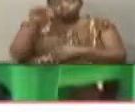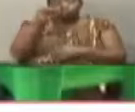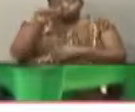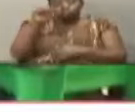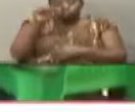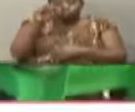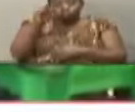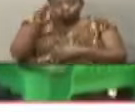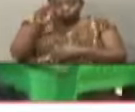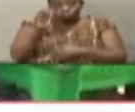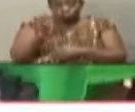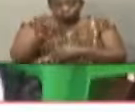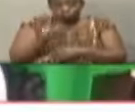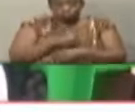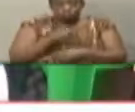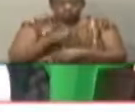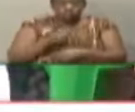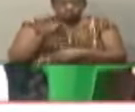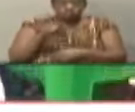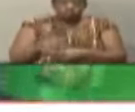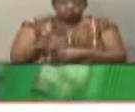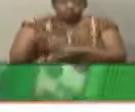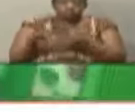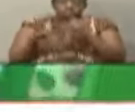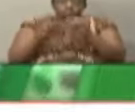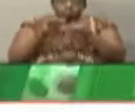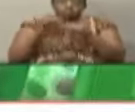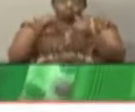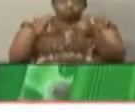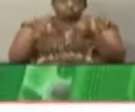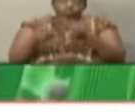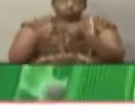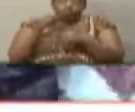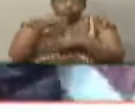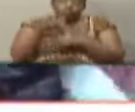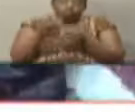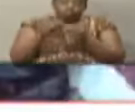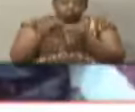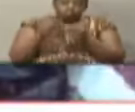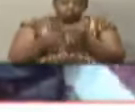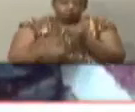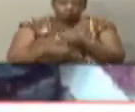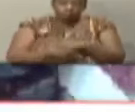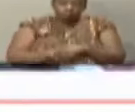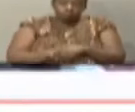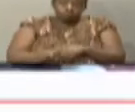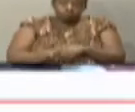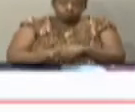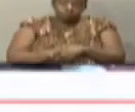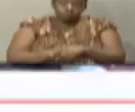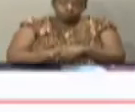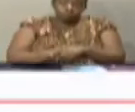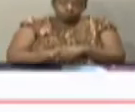maama w'omugenzi Hajjat Sadda Nambiru ayogedde ku kutemula kwa mutabani we.